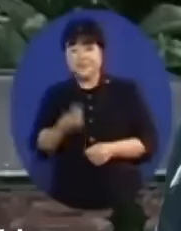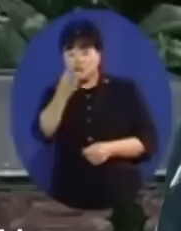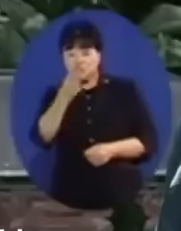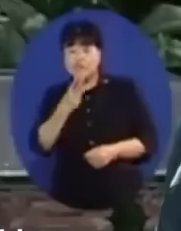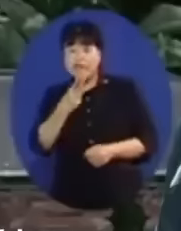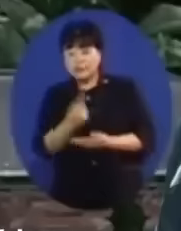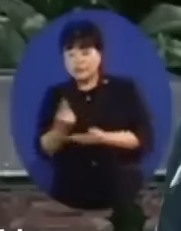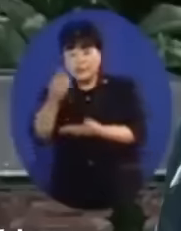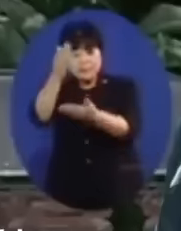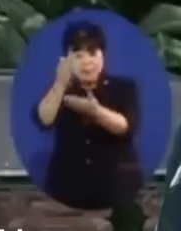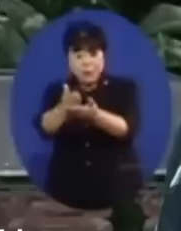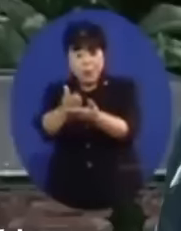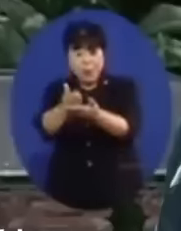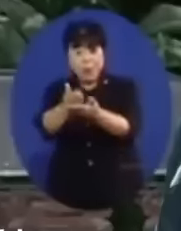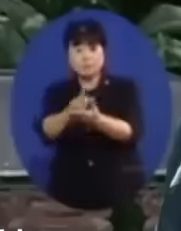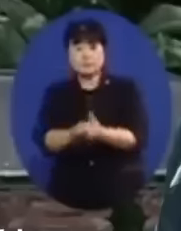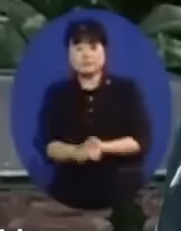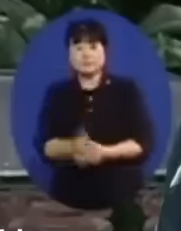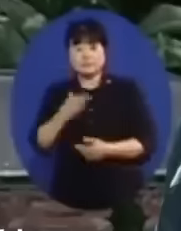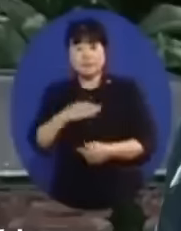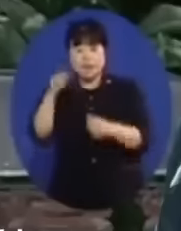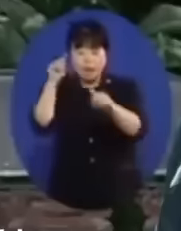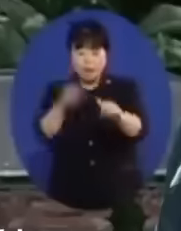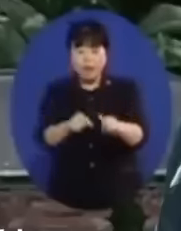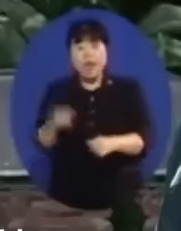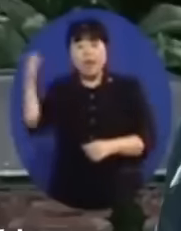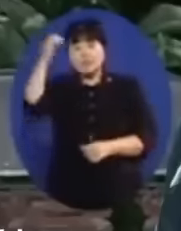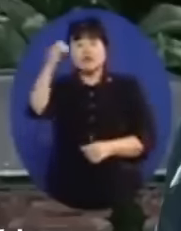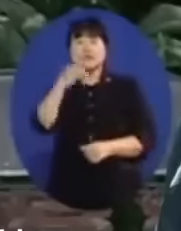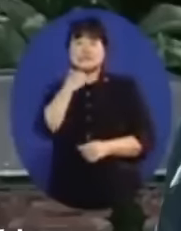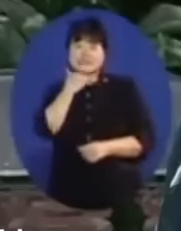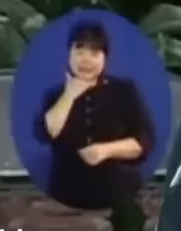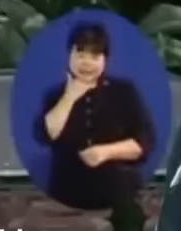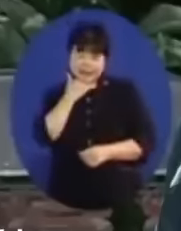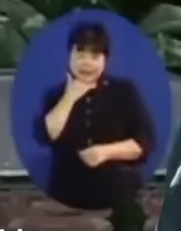예루살렘을 떠나지 말고 내가 보내신 성령을 기다려라.